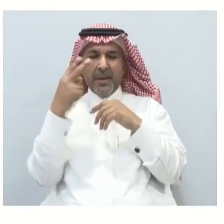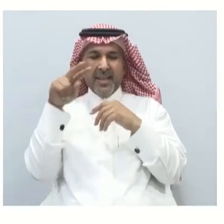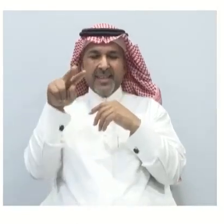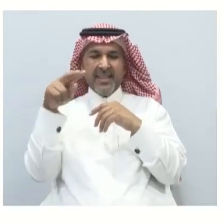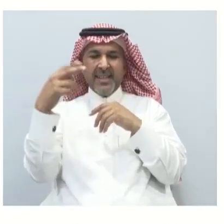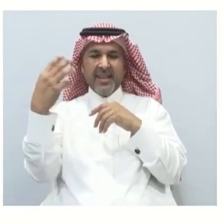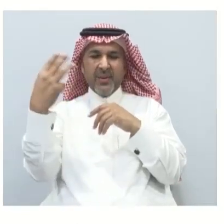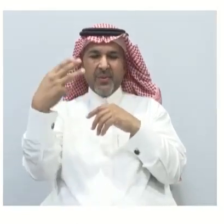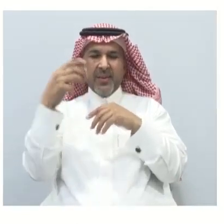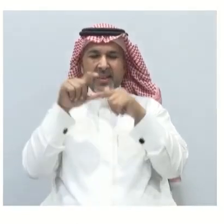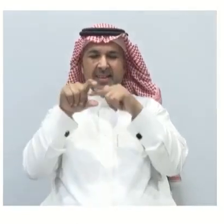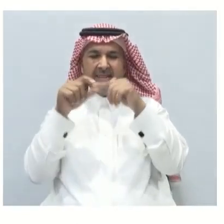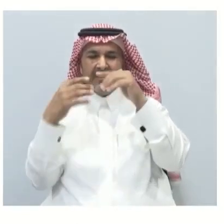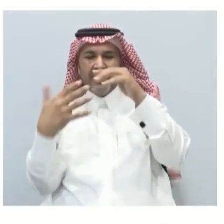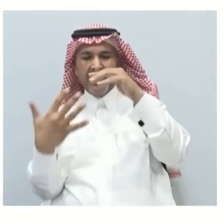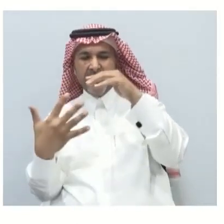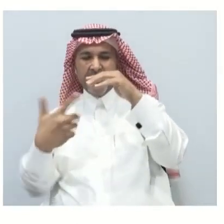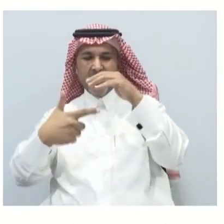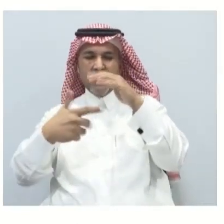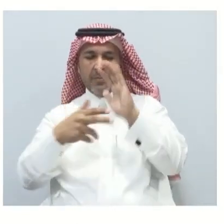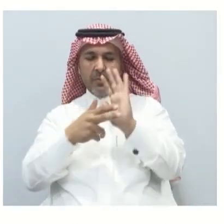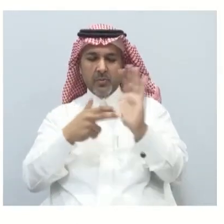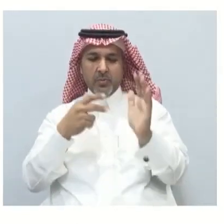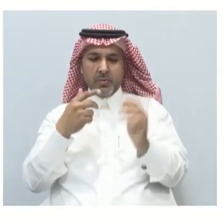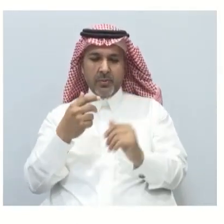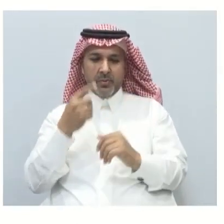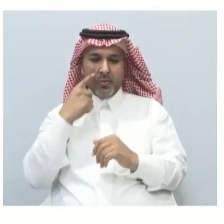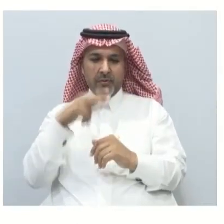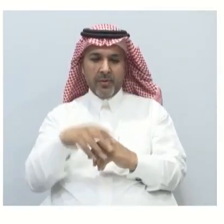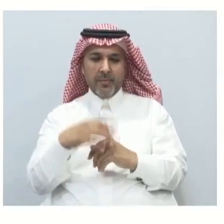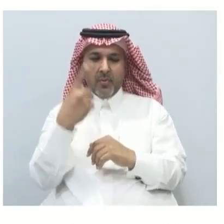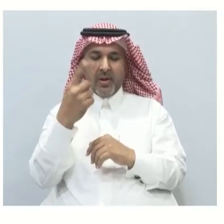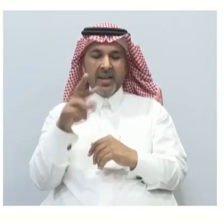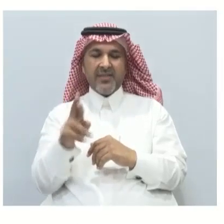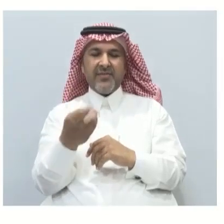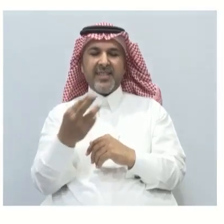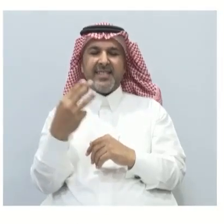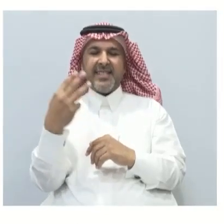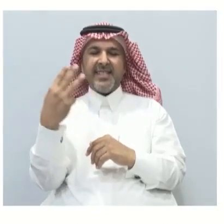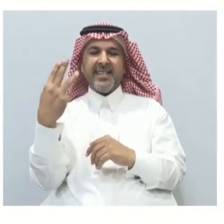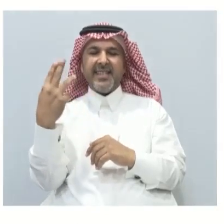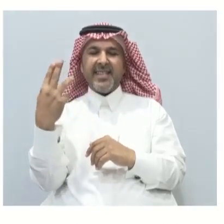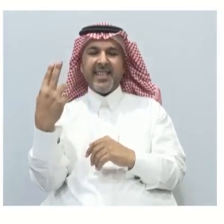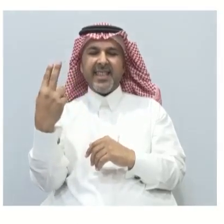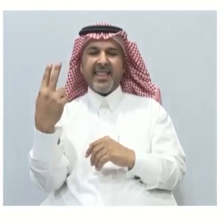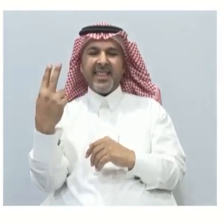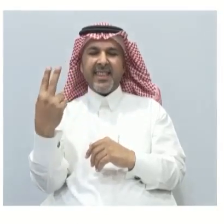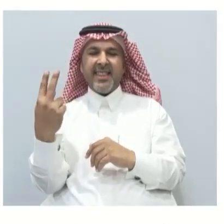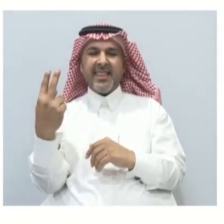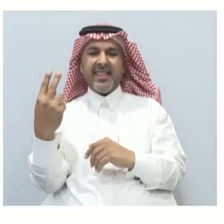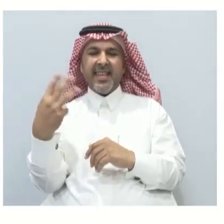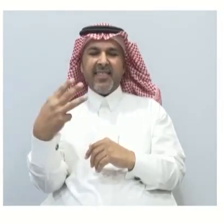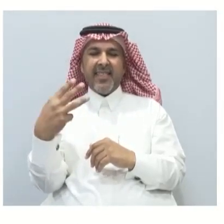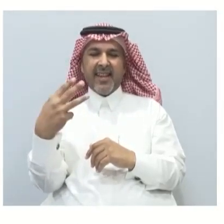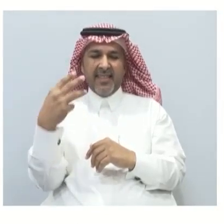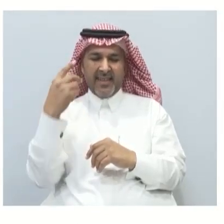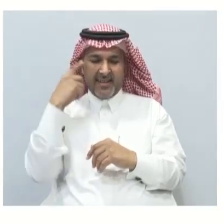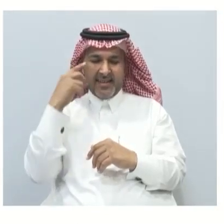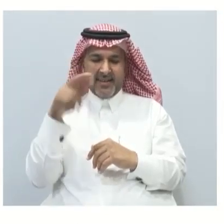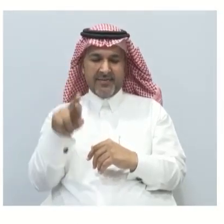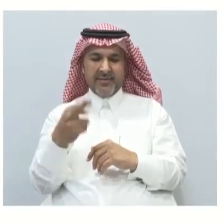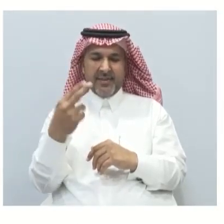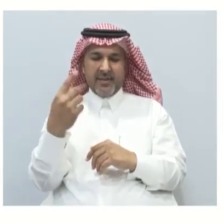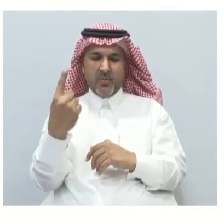تقسيم 5 واضغط يساوي طلع 1.3 2 3 3 يعني